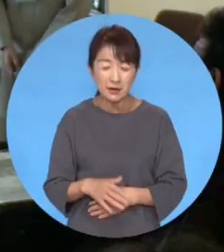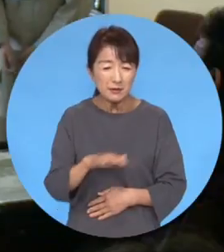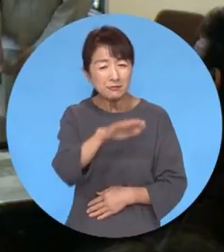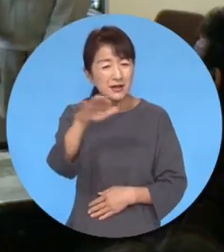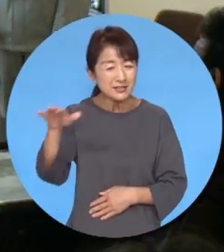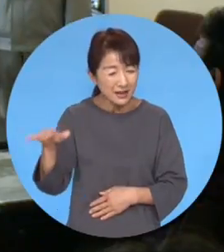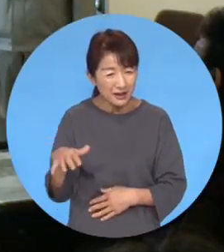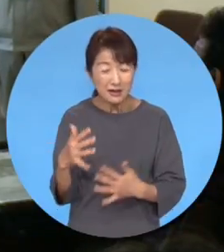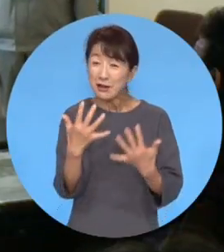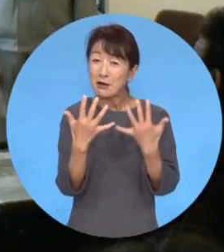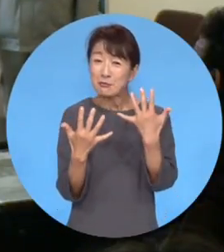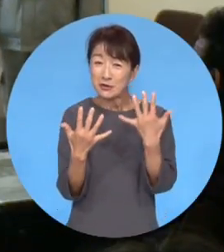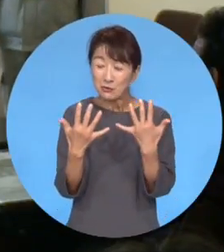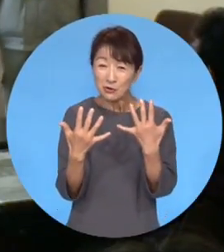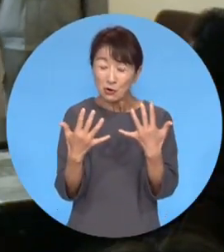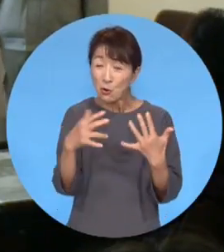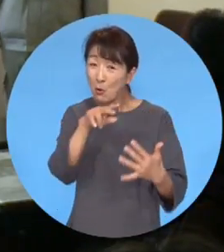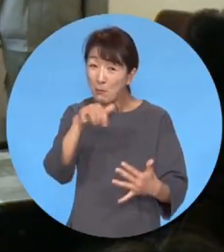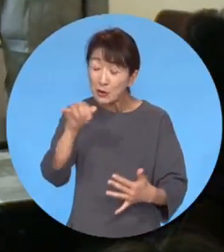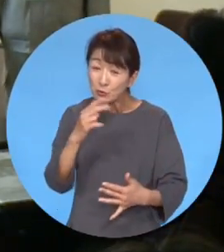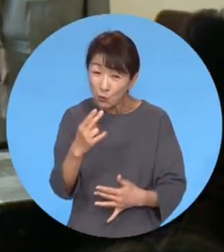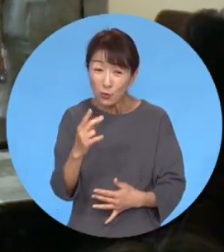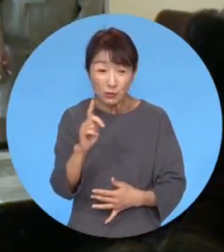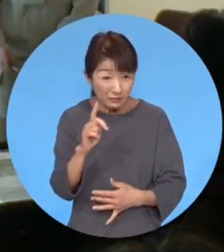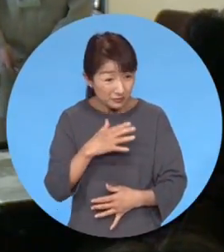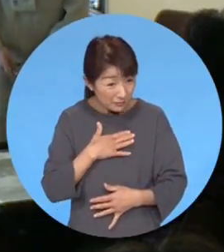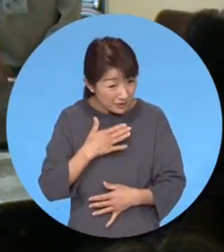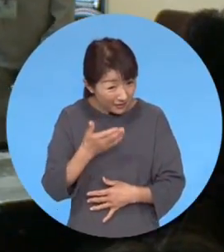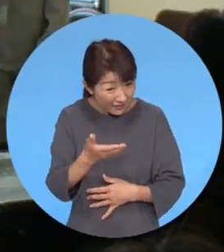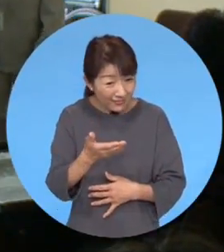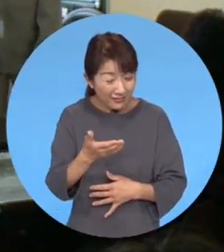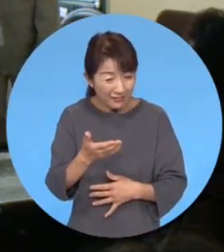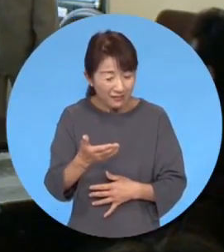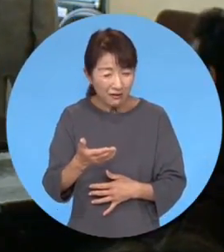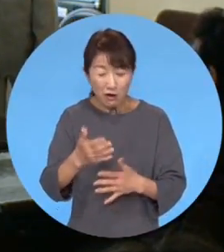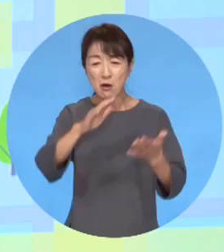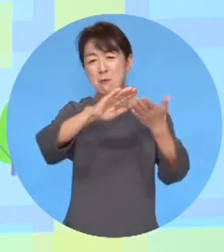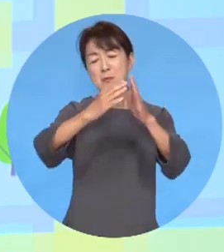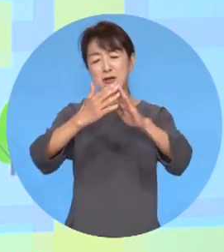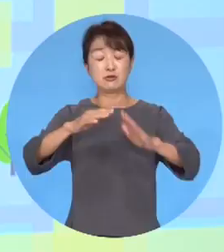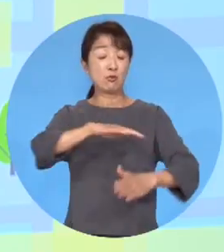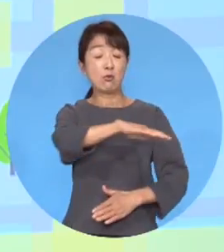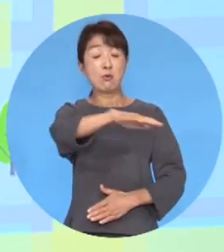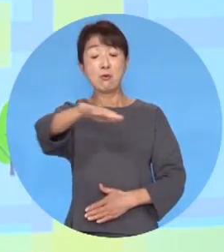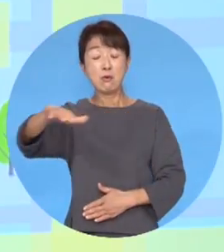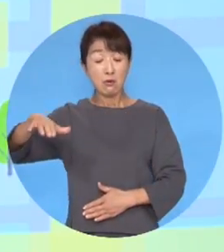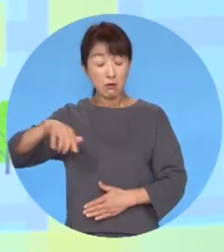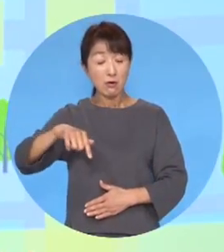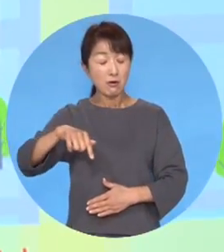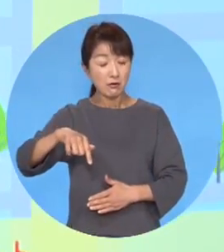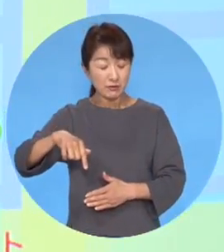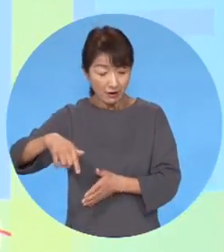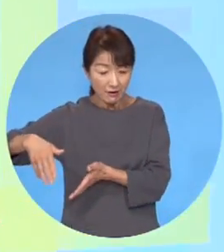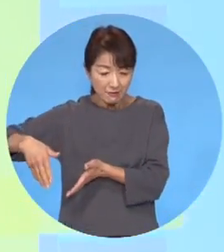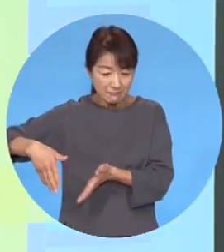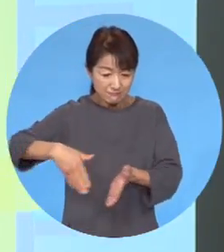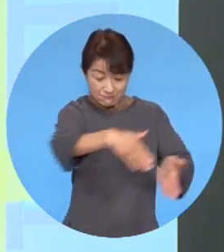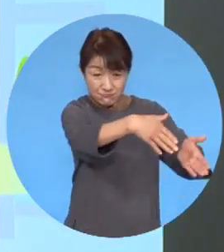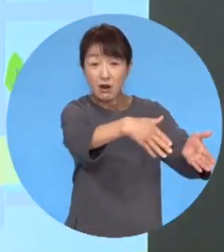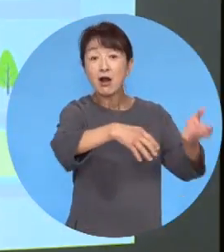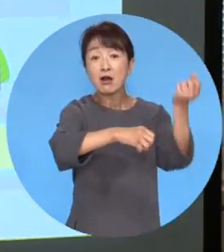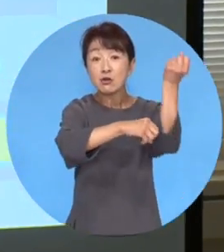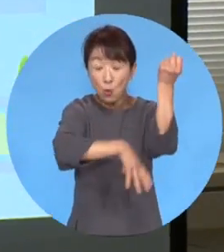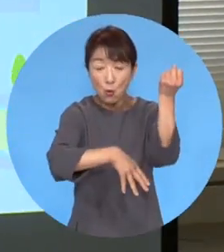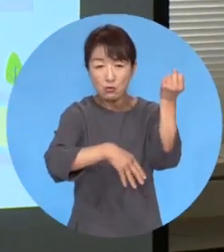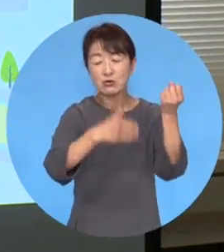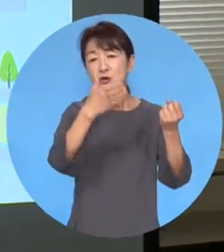皆さん、緑のベルトとは何だろうと思われているかと思います。最終的にこの骨格となる緑のベル